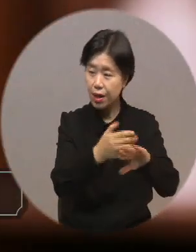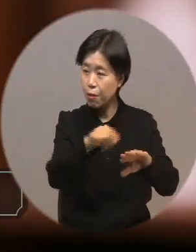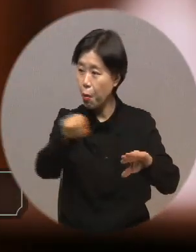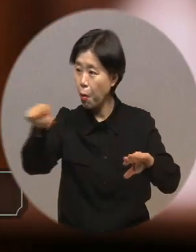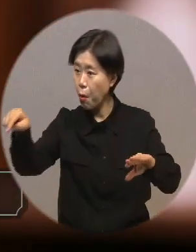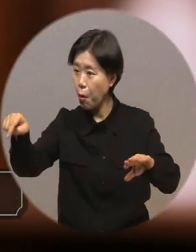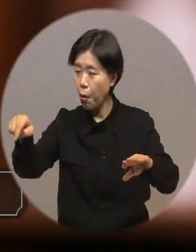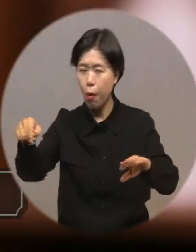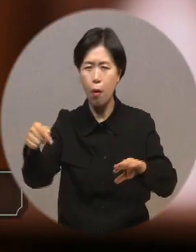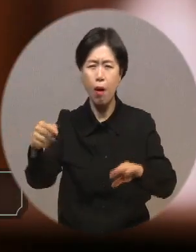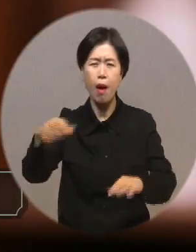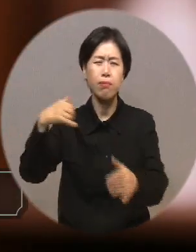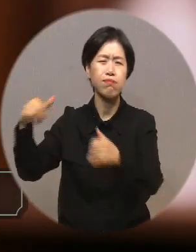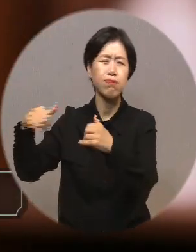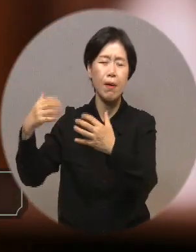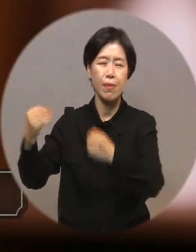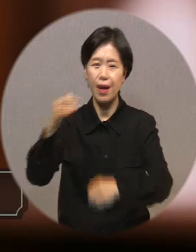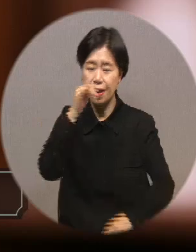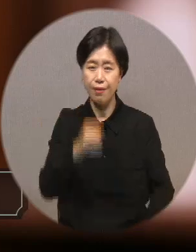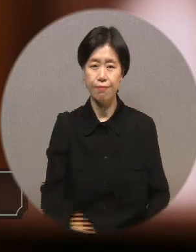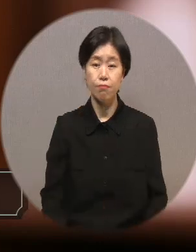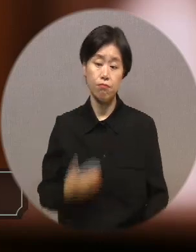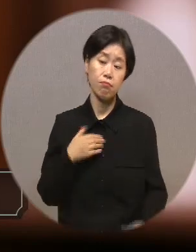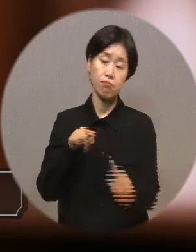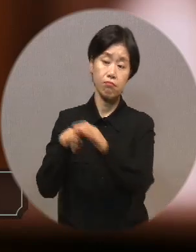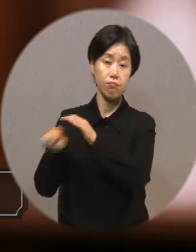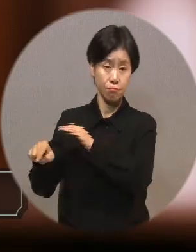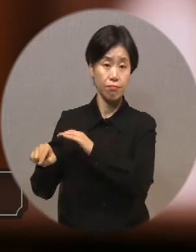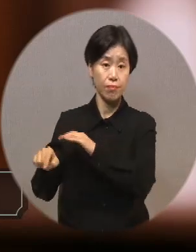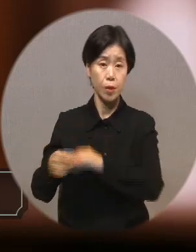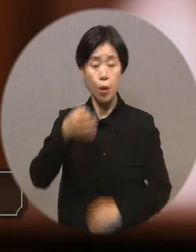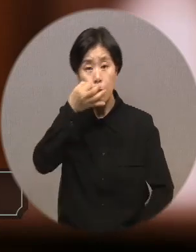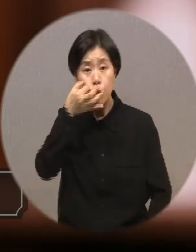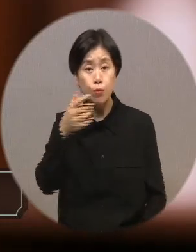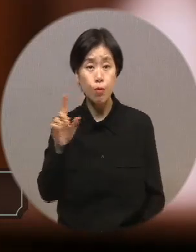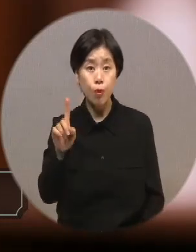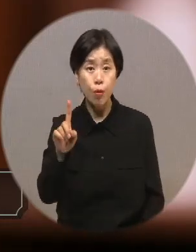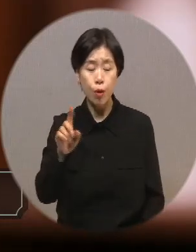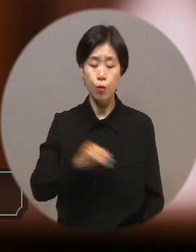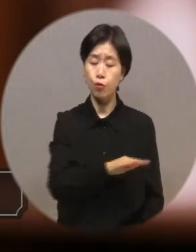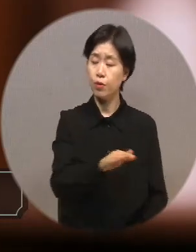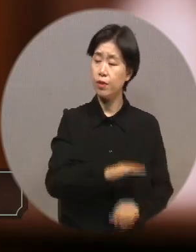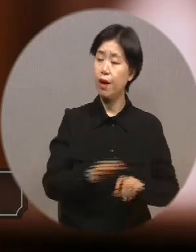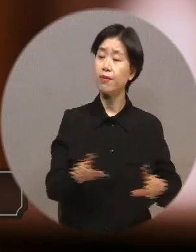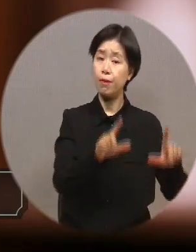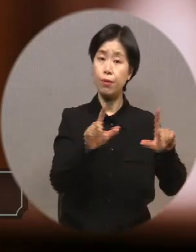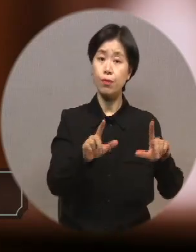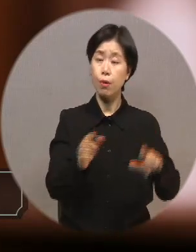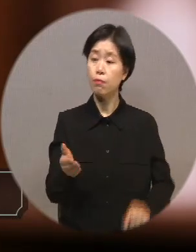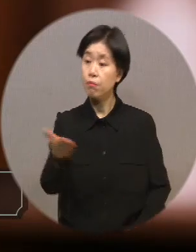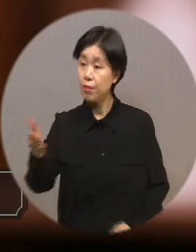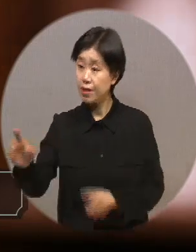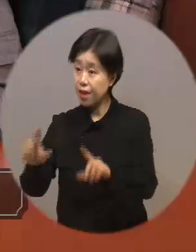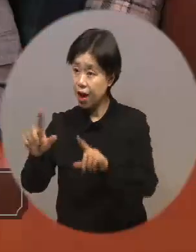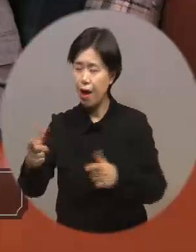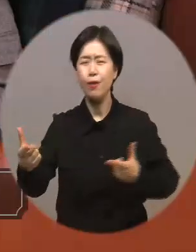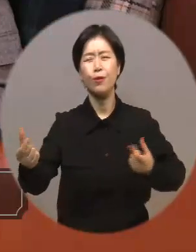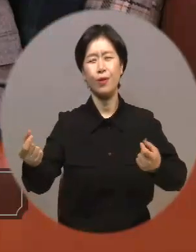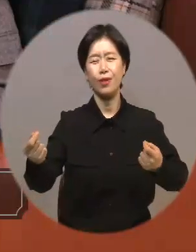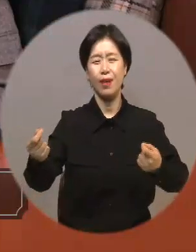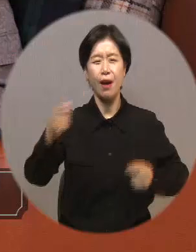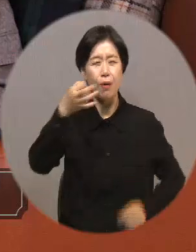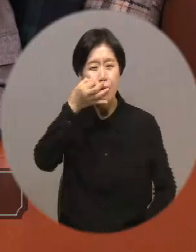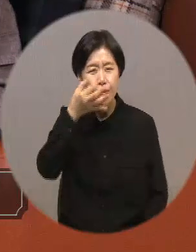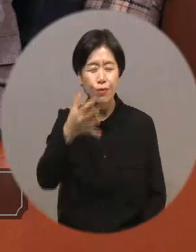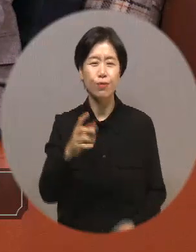좀 많이 나갔고, 이유는 하나였어요. 우리 이렇게 잘 살고 있고, 당신들과 다를 거 하나도 없다라는 걸 좀 보여주고 싶어서